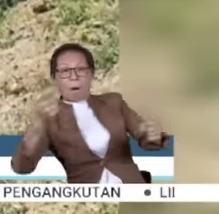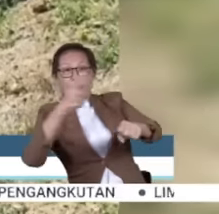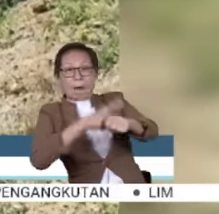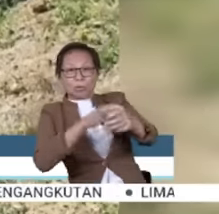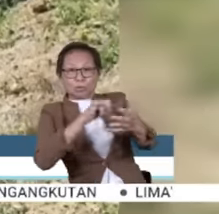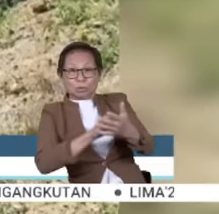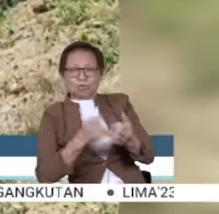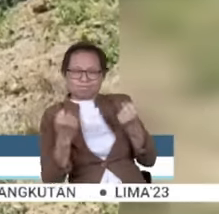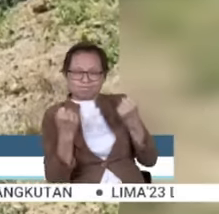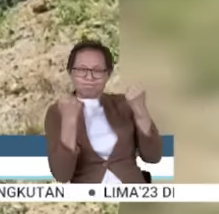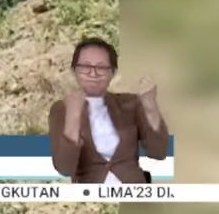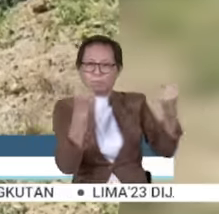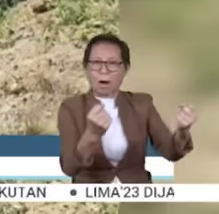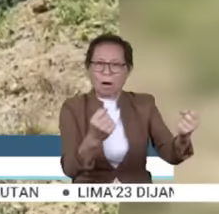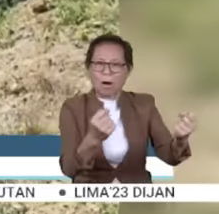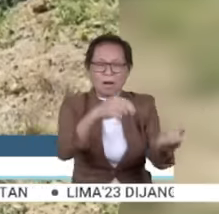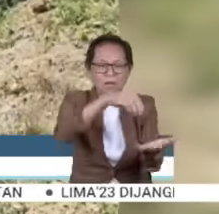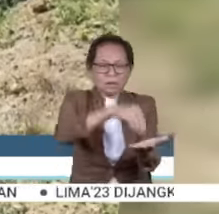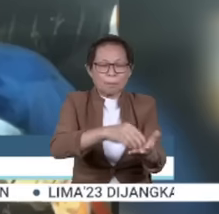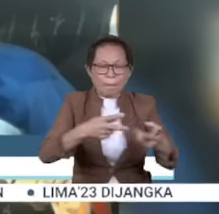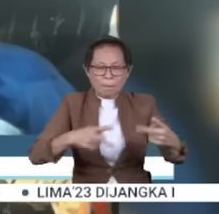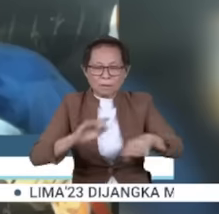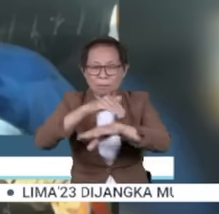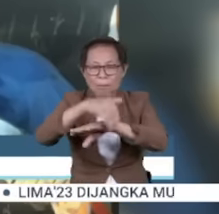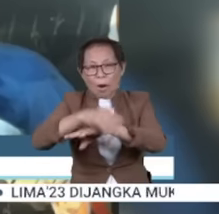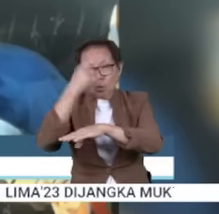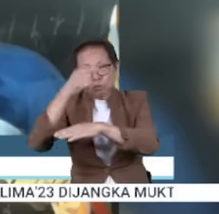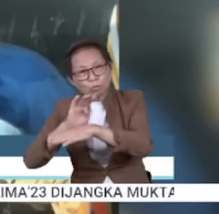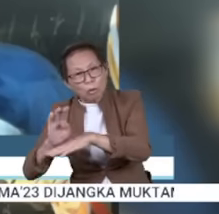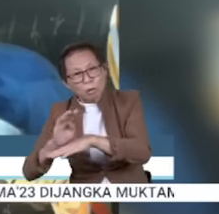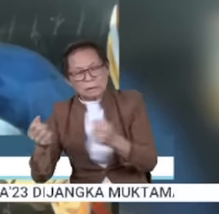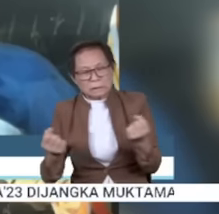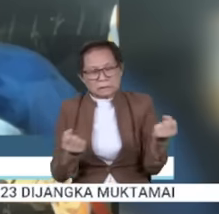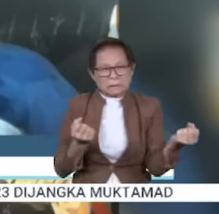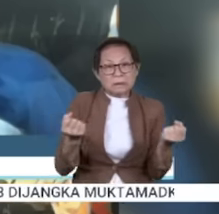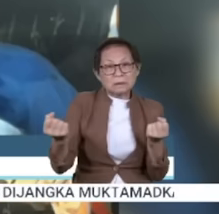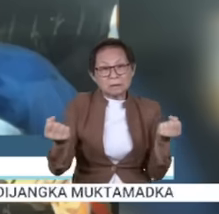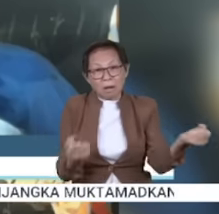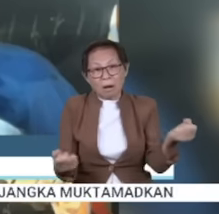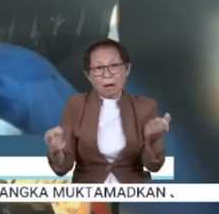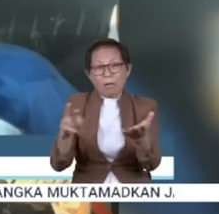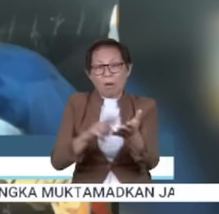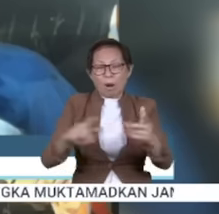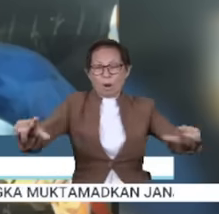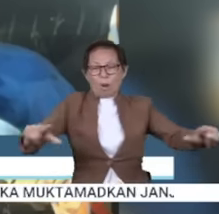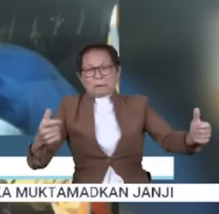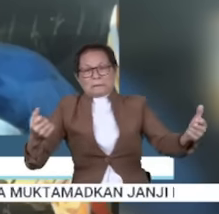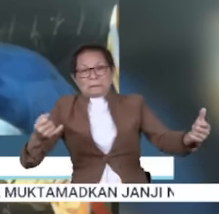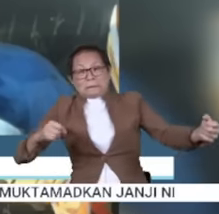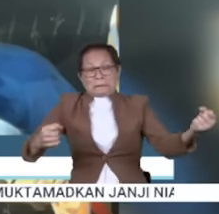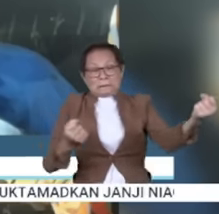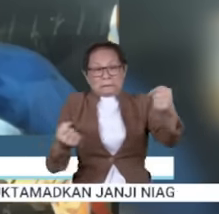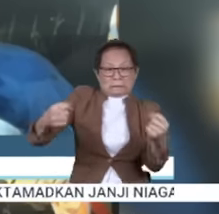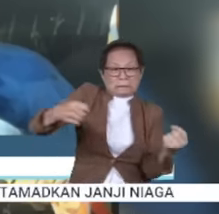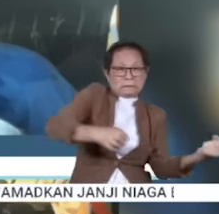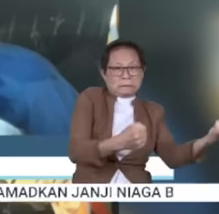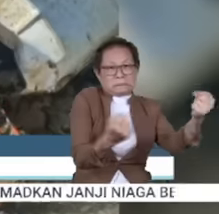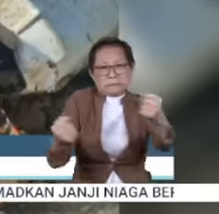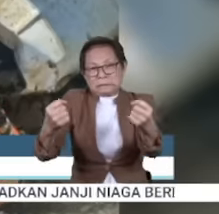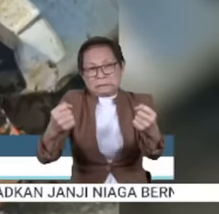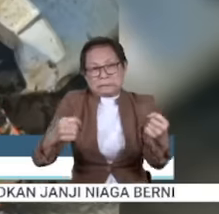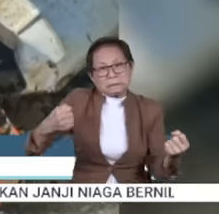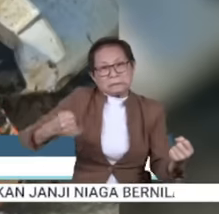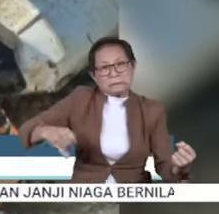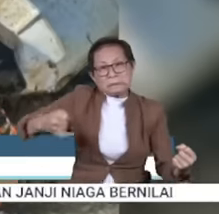dalam perjalanan ke tapak pasar malam untuk Berniaga kendaraan itu bagaimanapun dilapor hilang kawalan ketika melalui Jalan Kayu